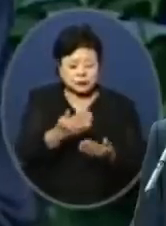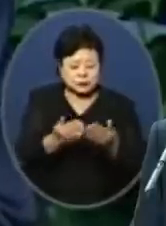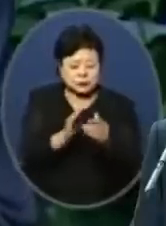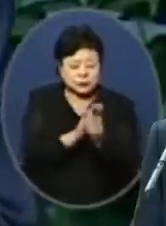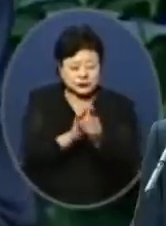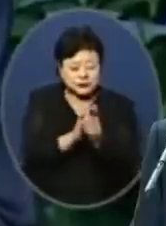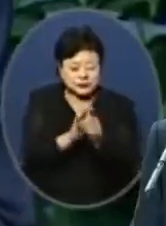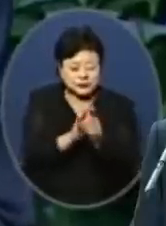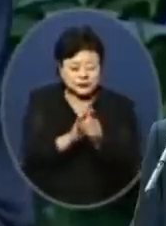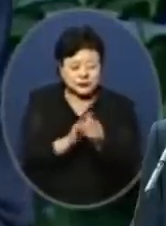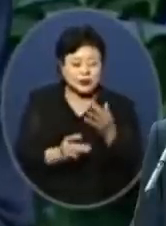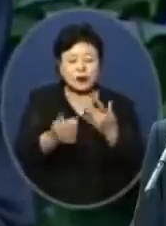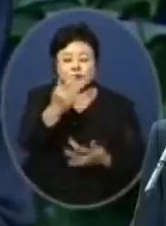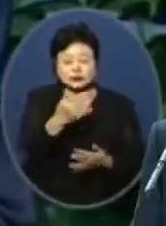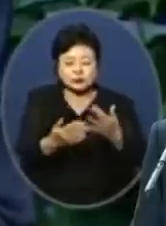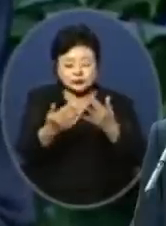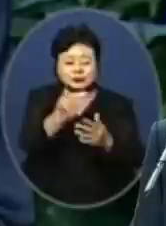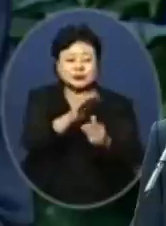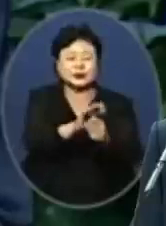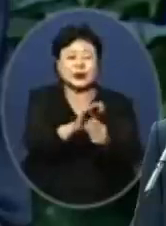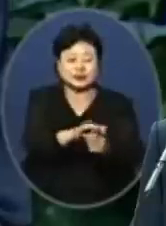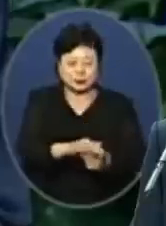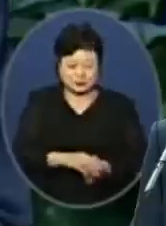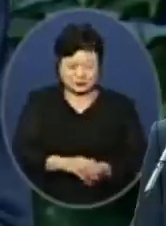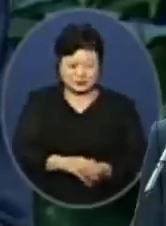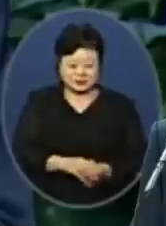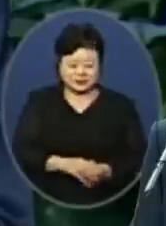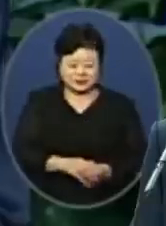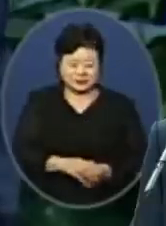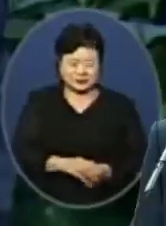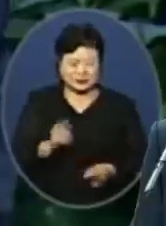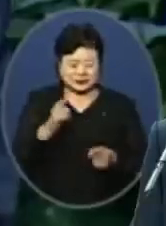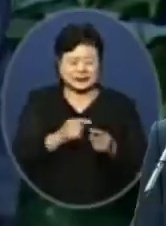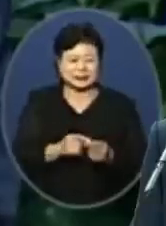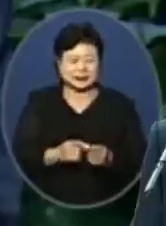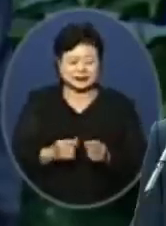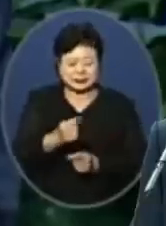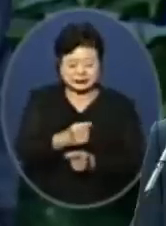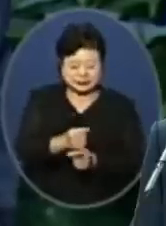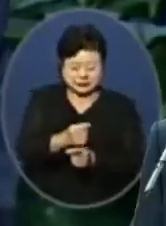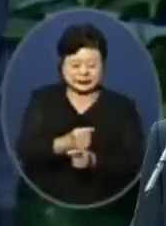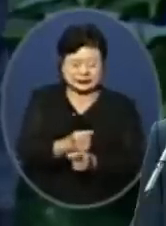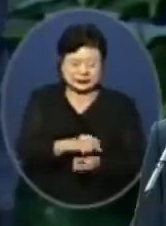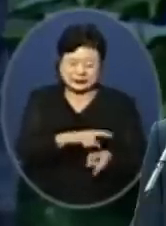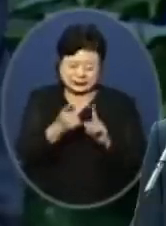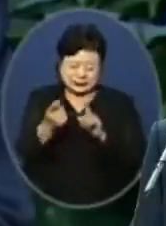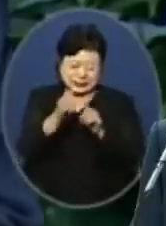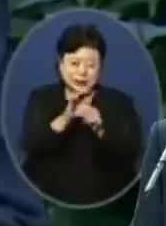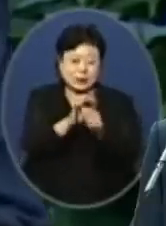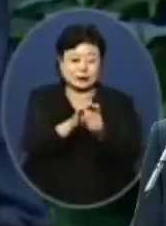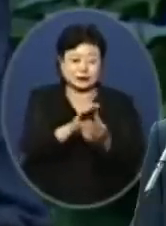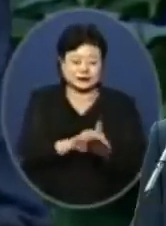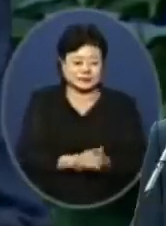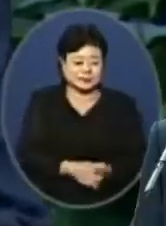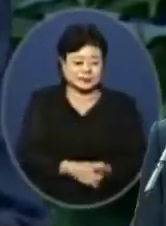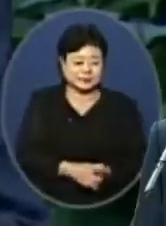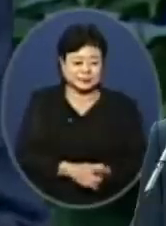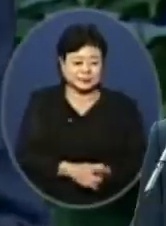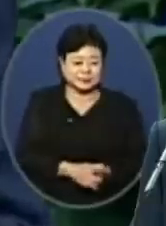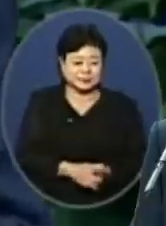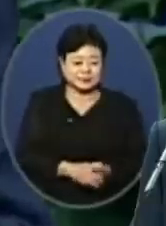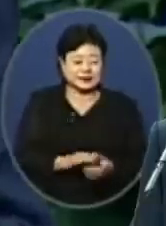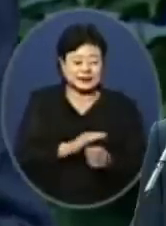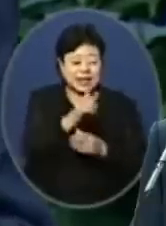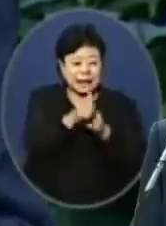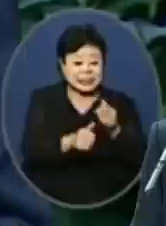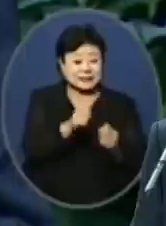돌보아서 불이 잘 붙게 하고 상처 입은 갈 때는 처음에서 꼿꼿이 서게 해주시고 하는